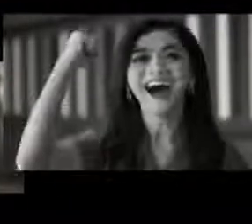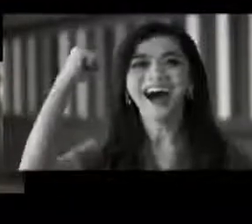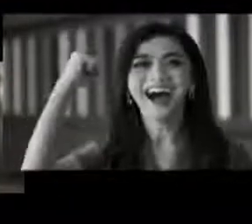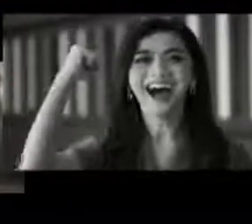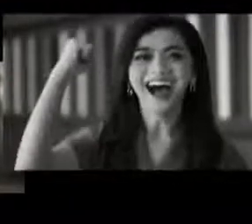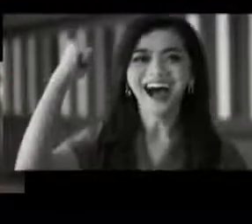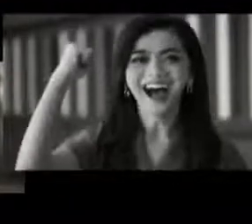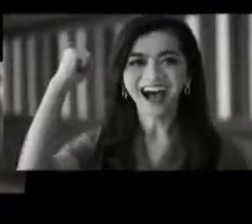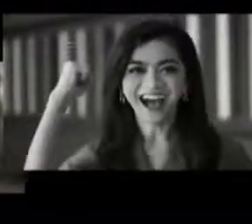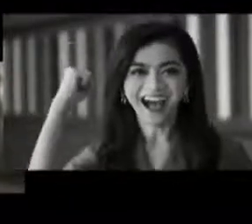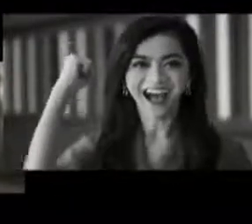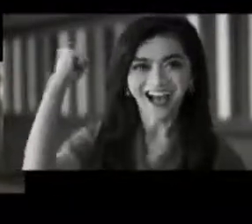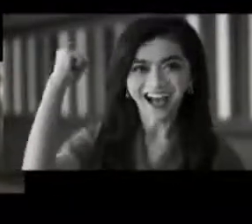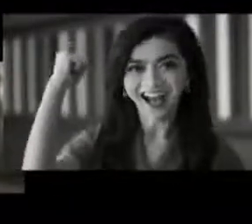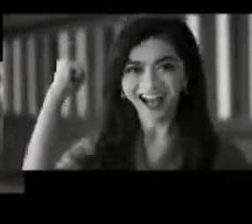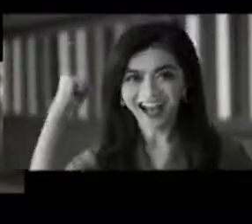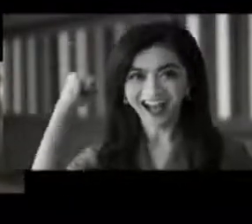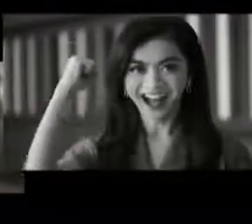G2